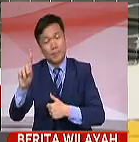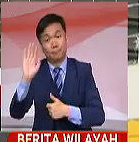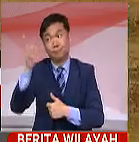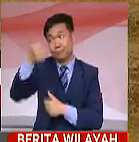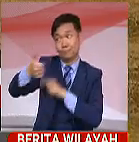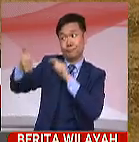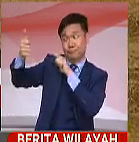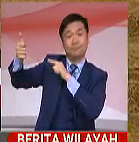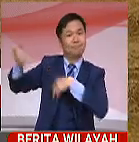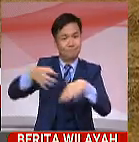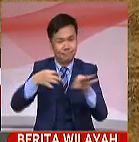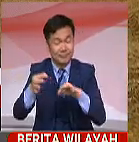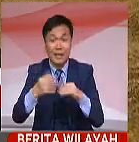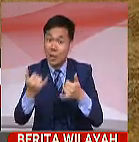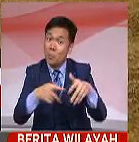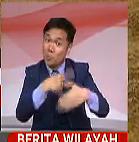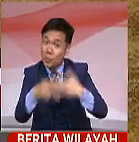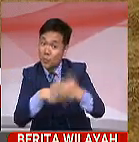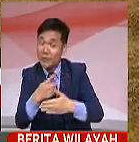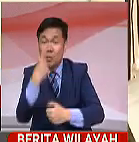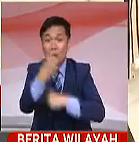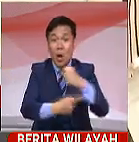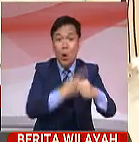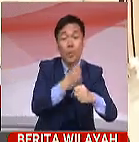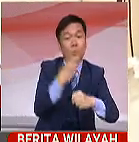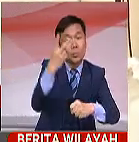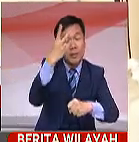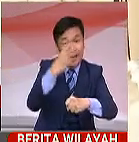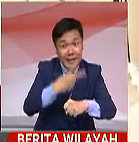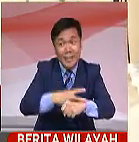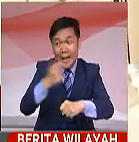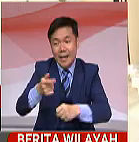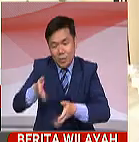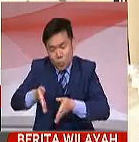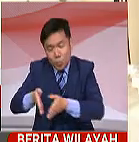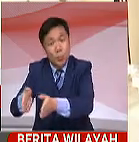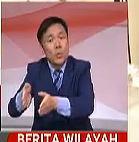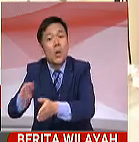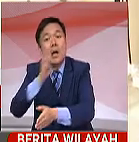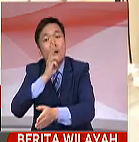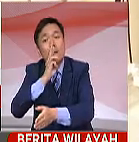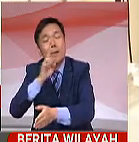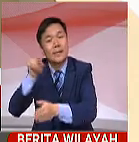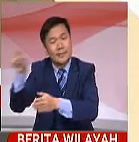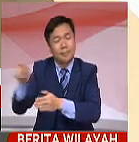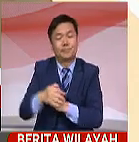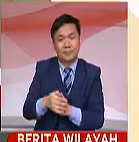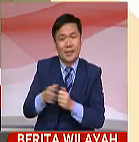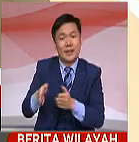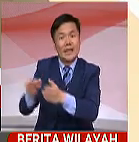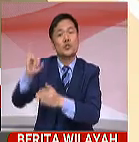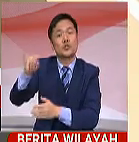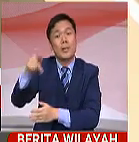berkata, projek berkenaan diusahakan 2 kali setahun dengan bantuan pengairan daripada Jabatan Pengairan dan